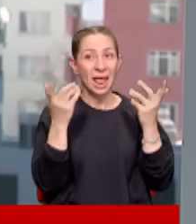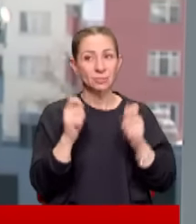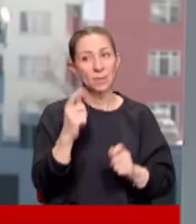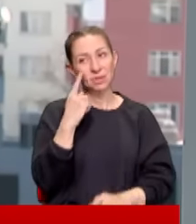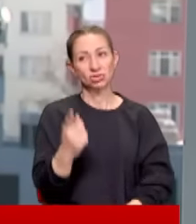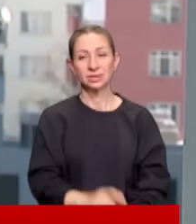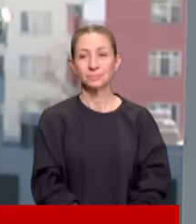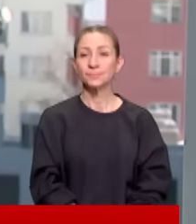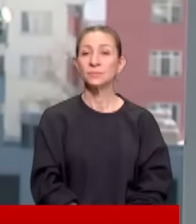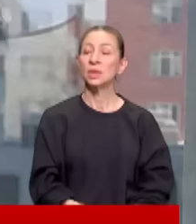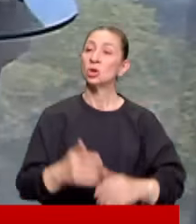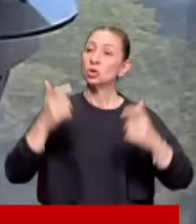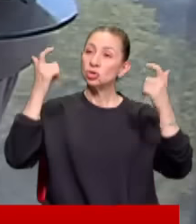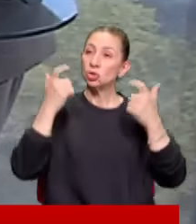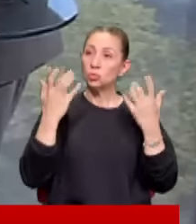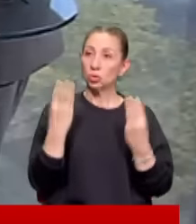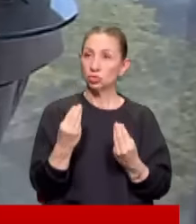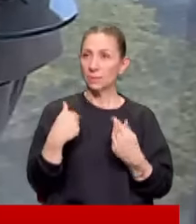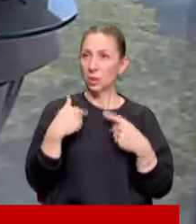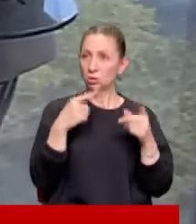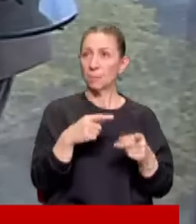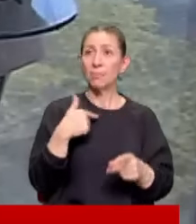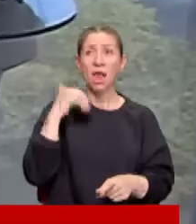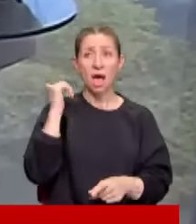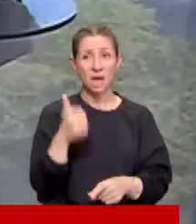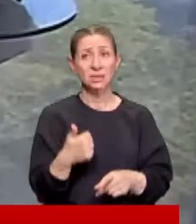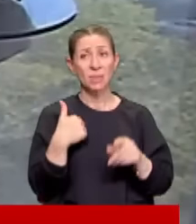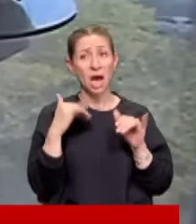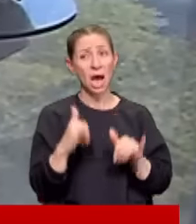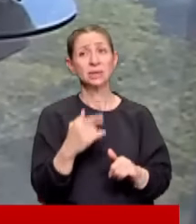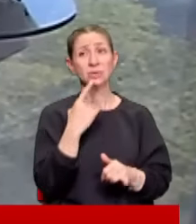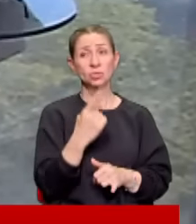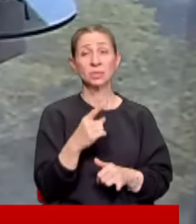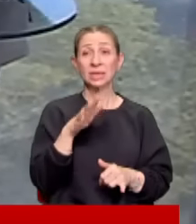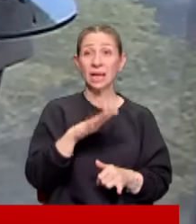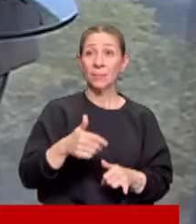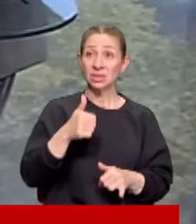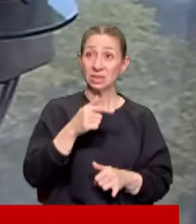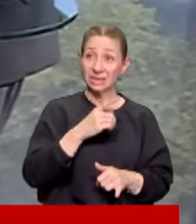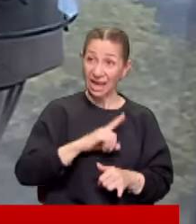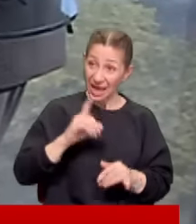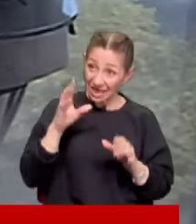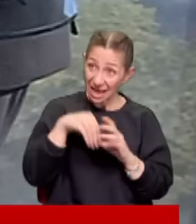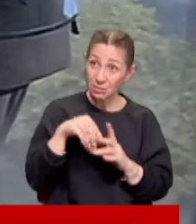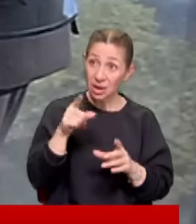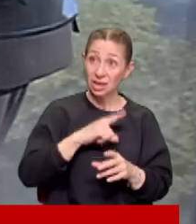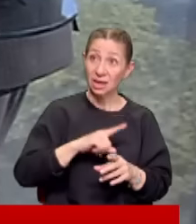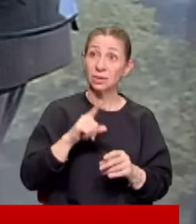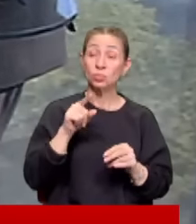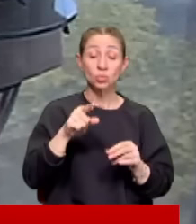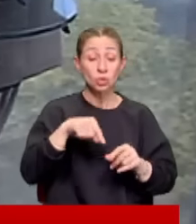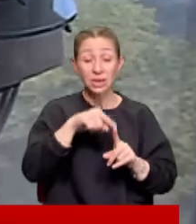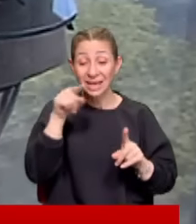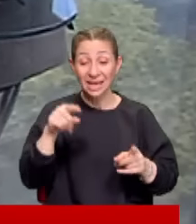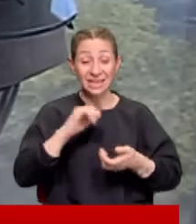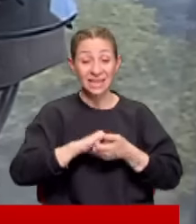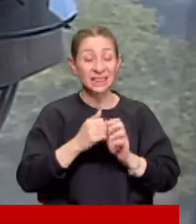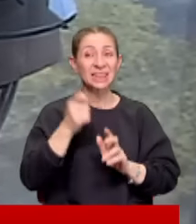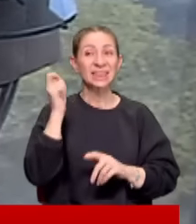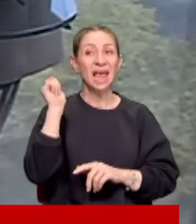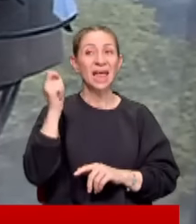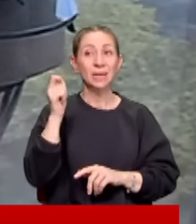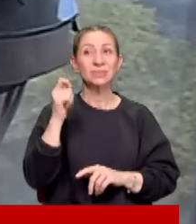bakacağız. Sorumluluk düşerse ben oradayım mı diyorsunuz? Ben her zaman aynı ifadeyi kullandım. Genel başkanlık dahil mi? Bugüne kadar adaylığı, teşkilatımız,